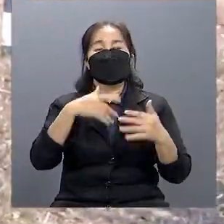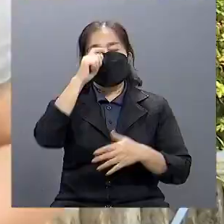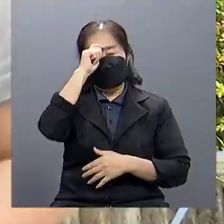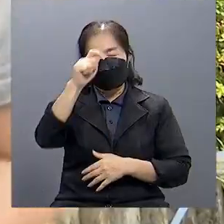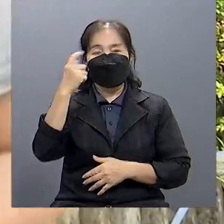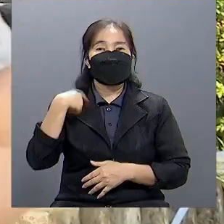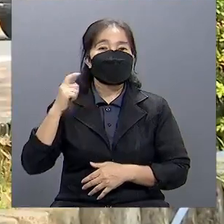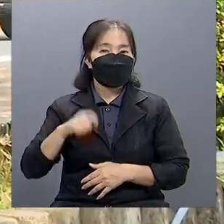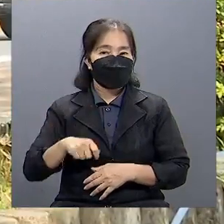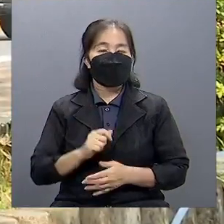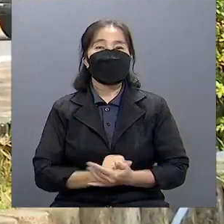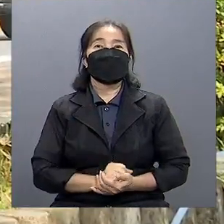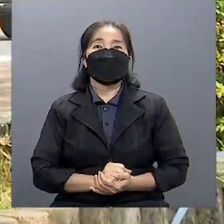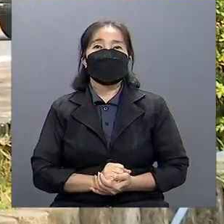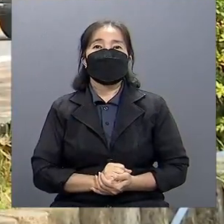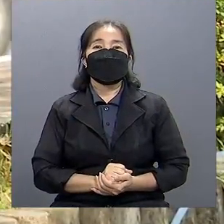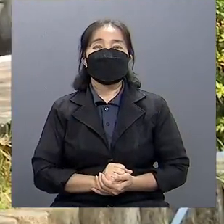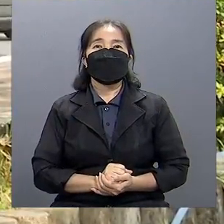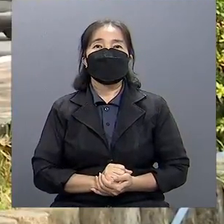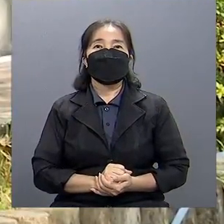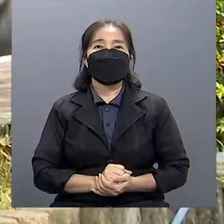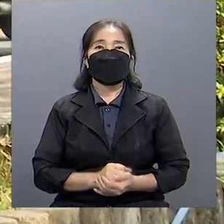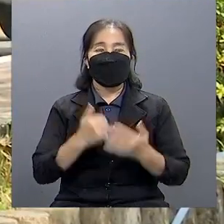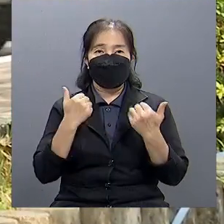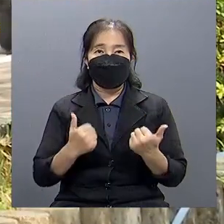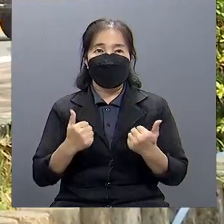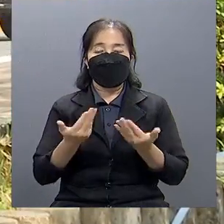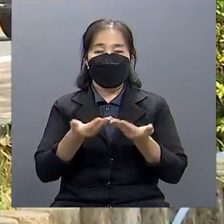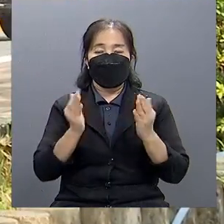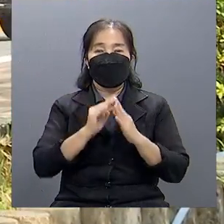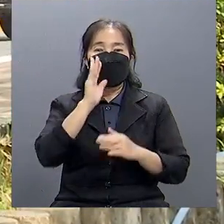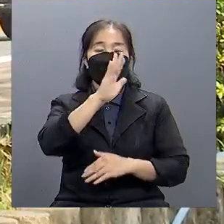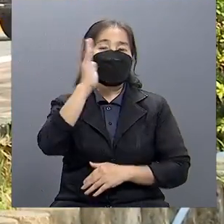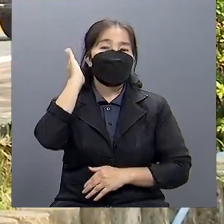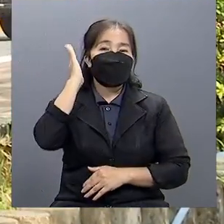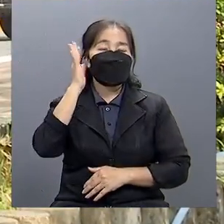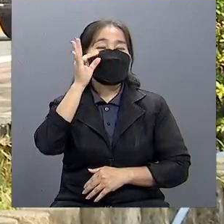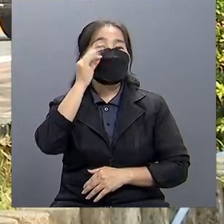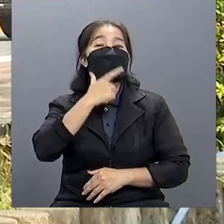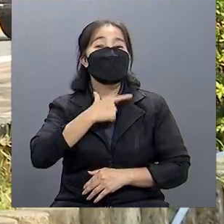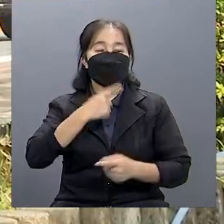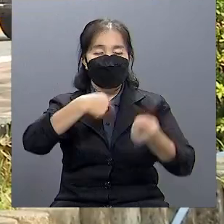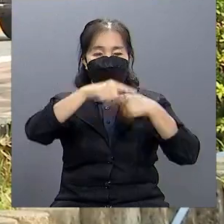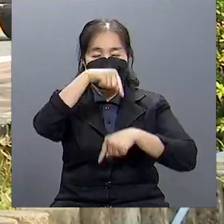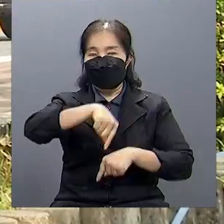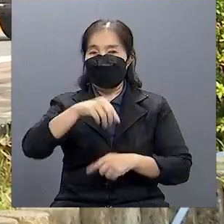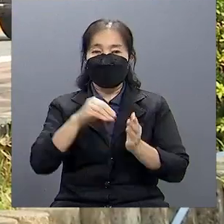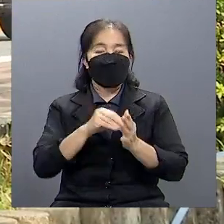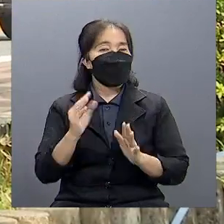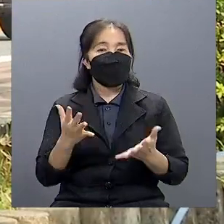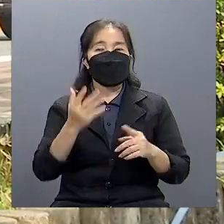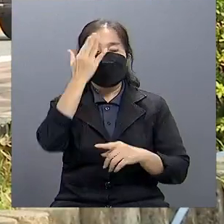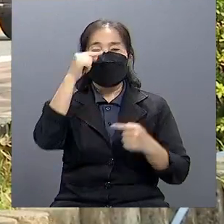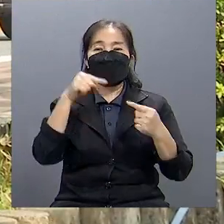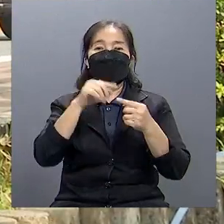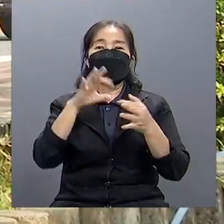ค่ะคุณพรวดีคุณจิรชาตาคะวันนี้ครอบครัวของนายชัยภูมิป่าแสไม่ได้เดินทางมาที่กรุงเทพมหานครเนื่องด้วยสถานการณ์การแพร่ระบาด